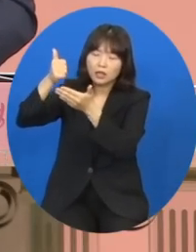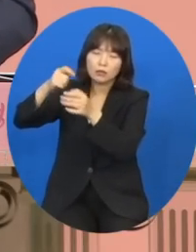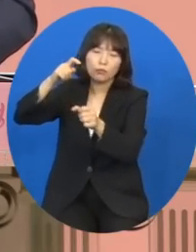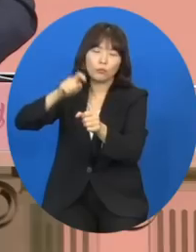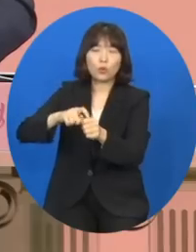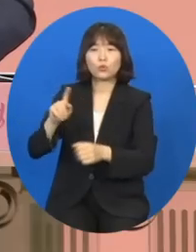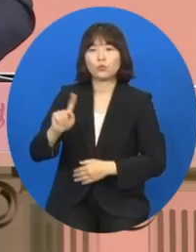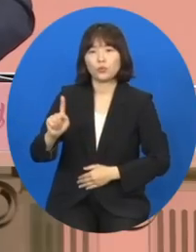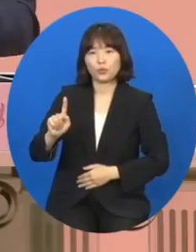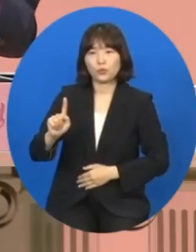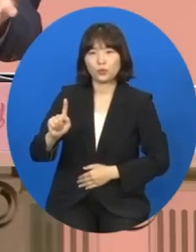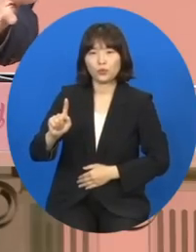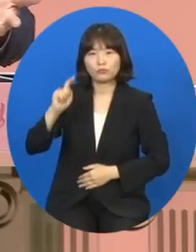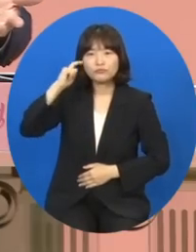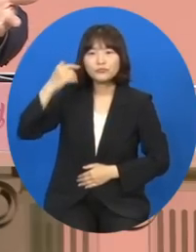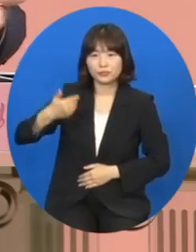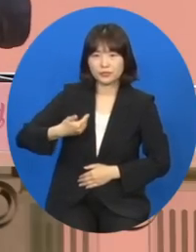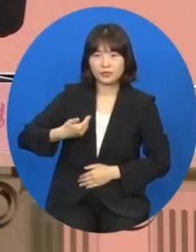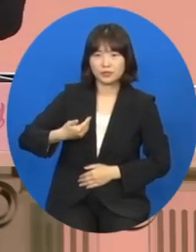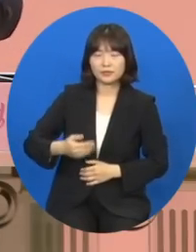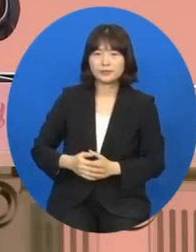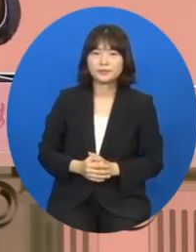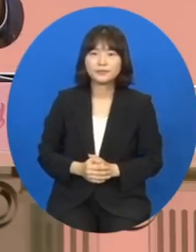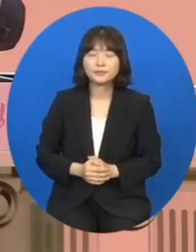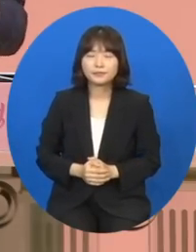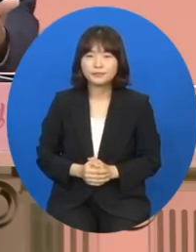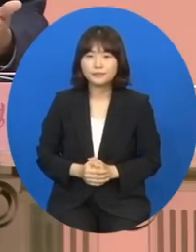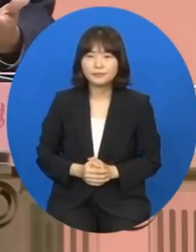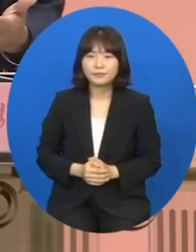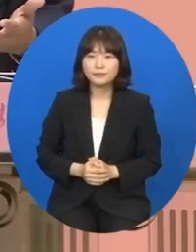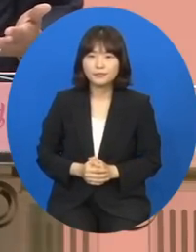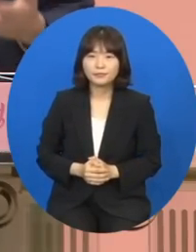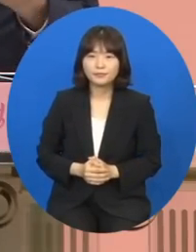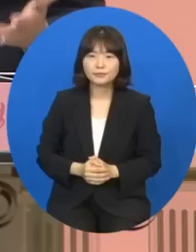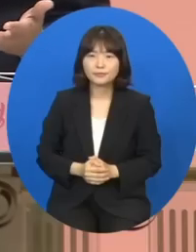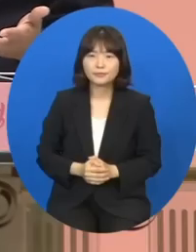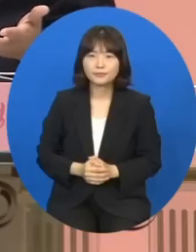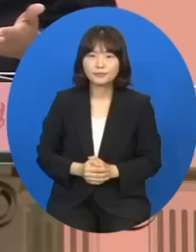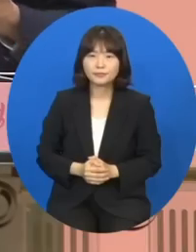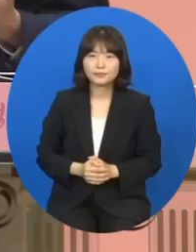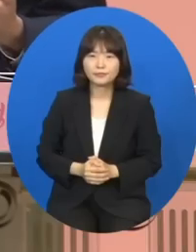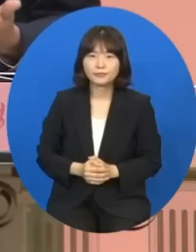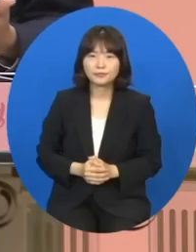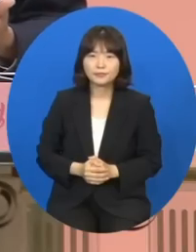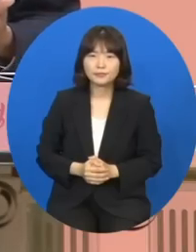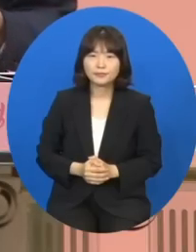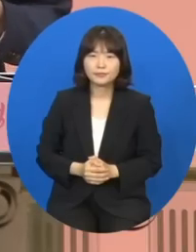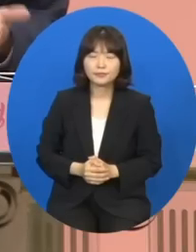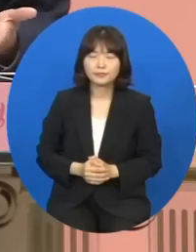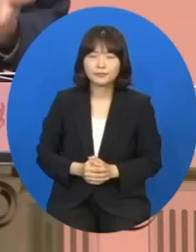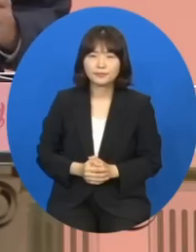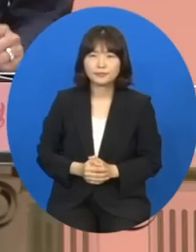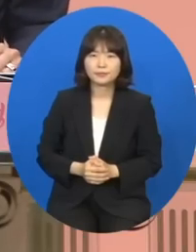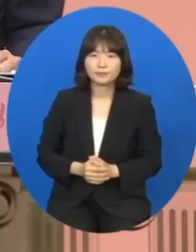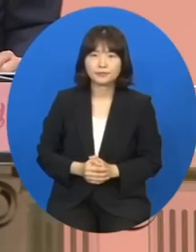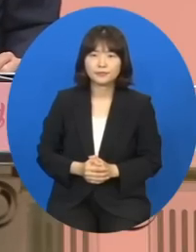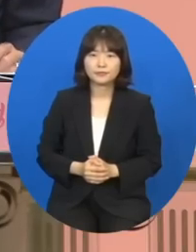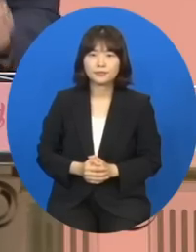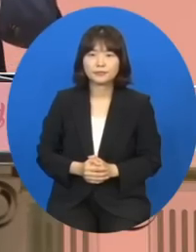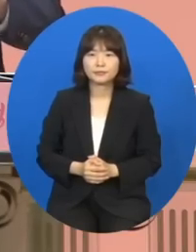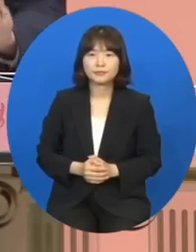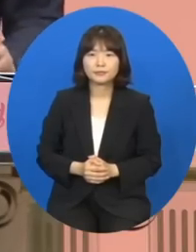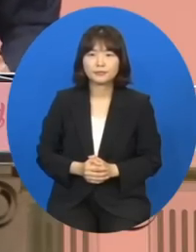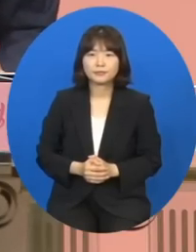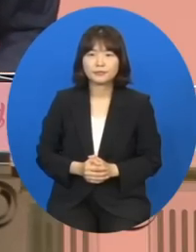무엇입니까 and is easier to use food news to g 의 전 어느